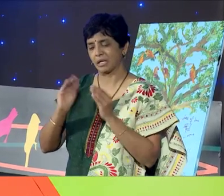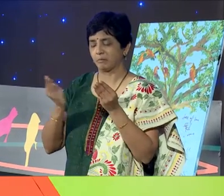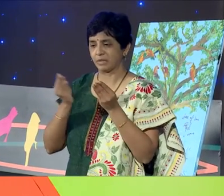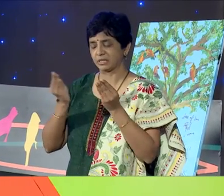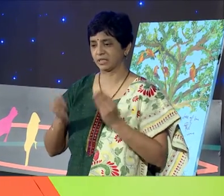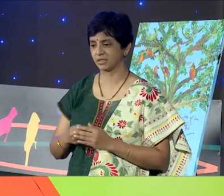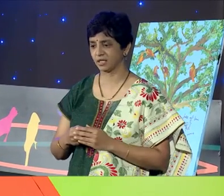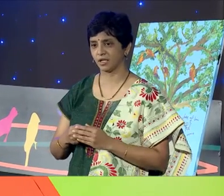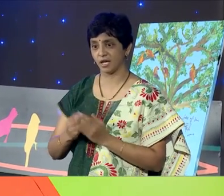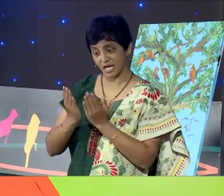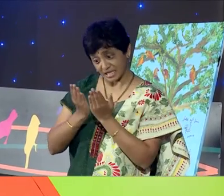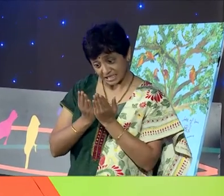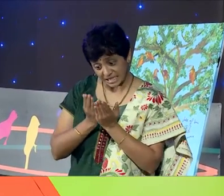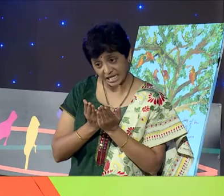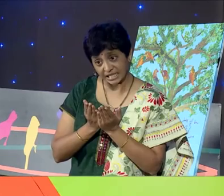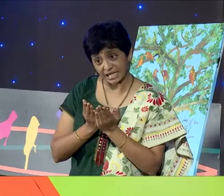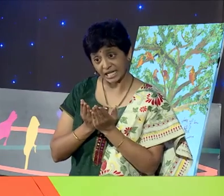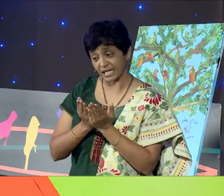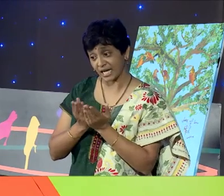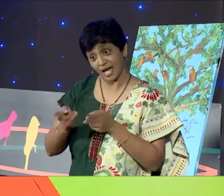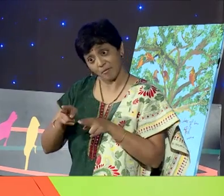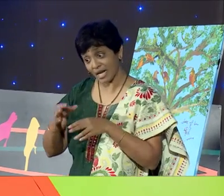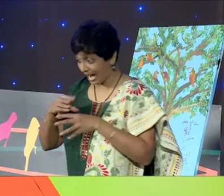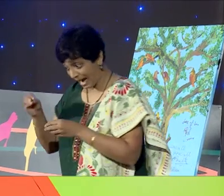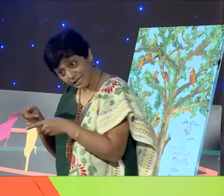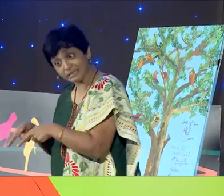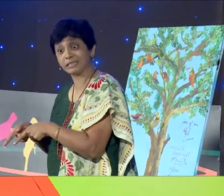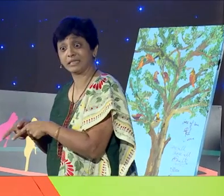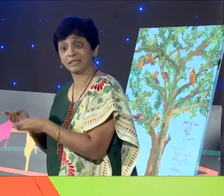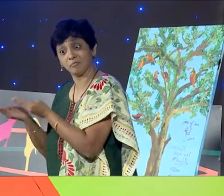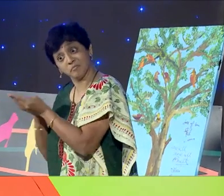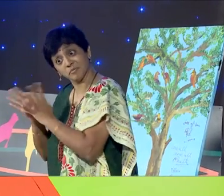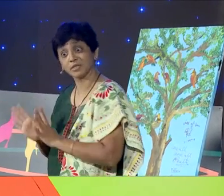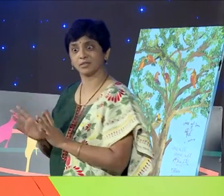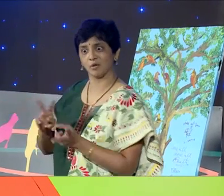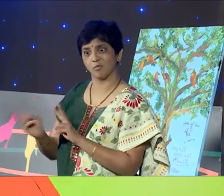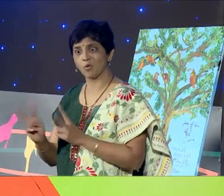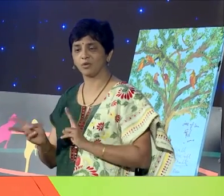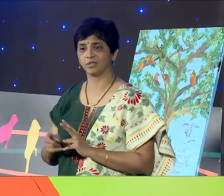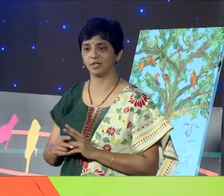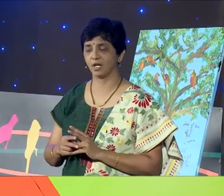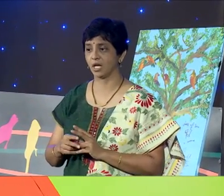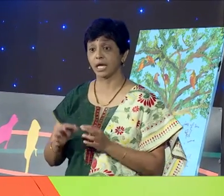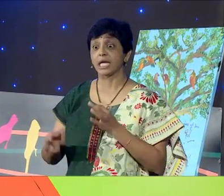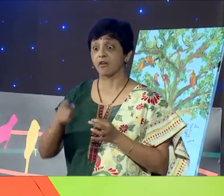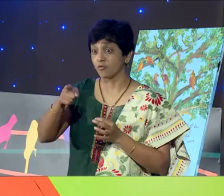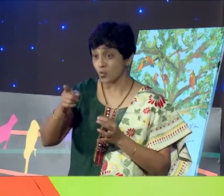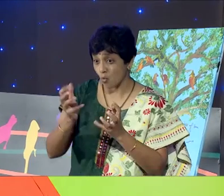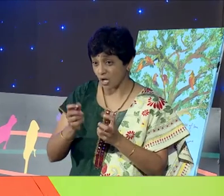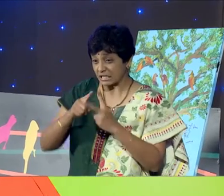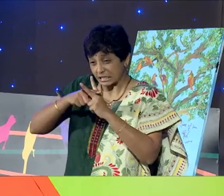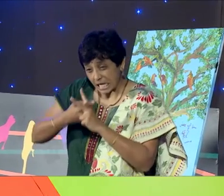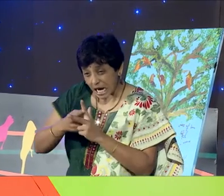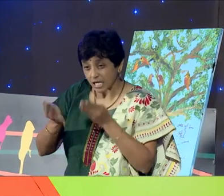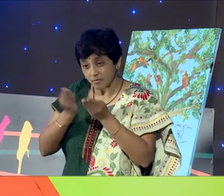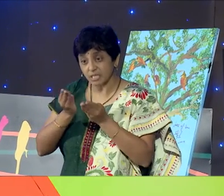मेरे पूरी पढ़ाई के दौरान मुझे एक ही बात सिखाई गई कि अगर आप बिजनेस करना चाहते हो तो अपना दिमाग लगाओ। लेकिन लास्ट